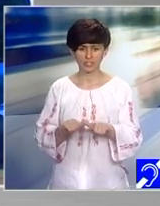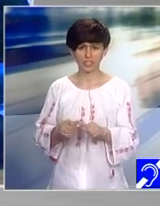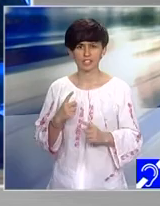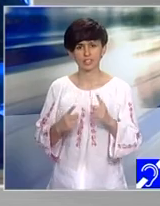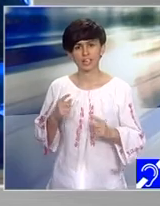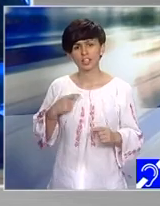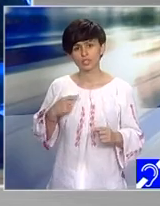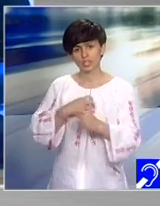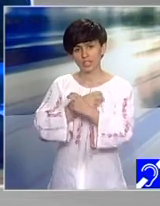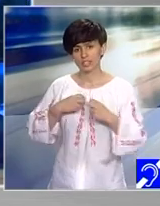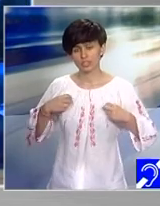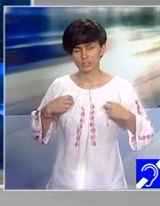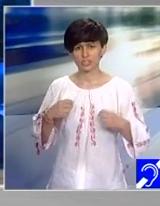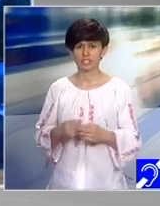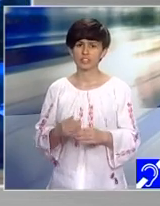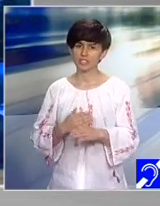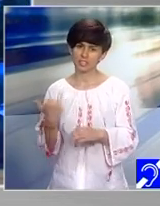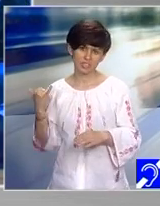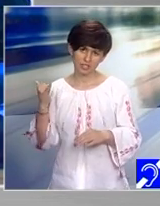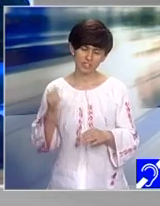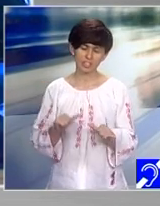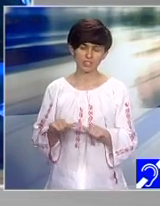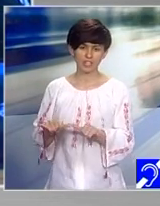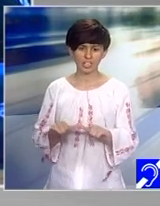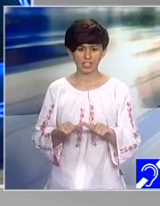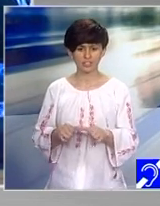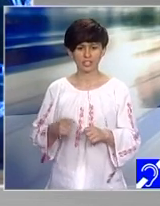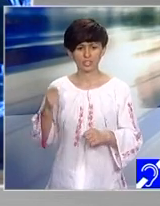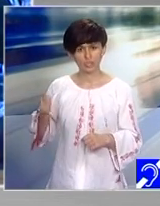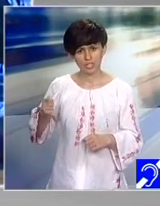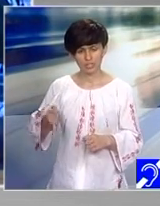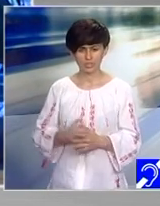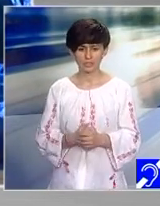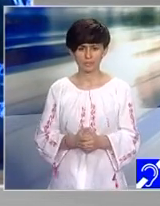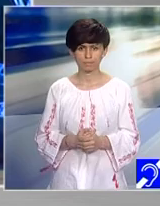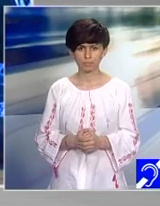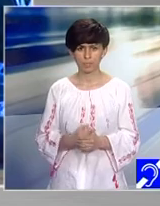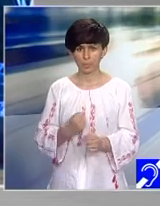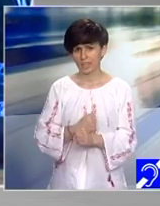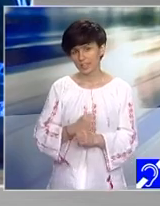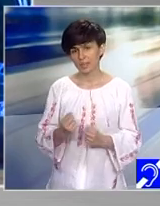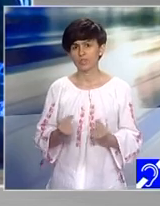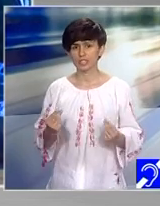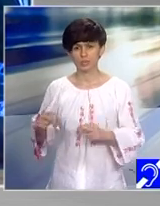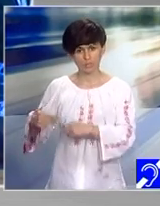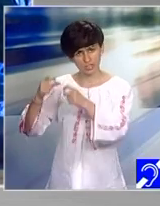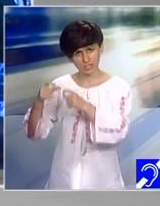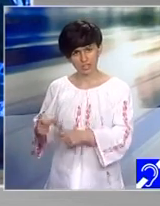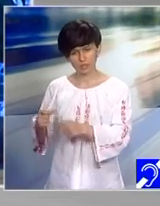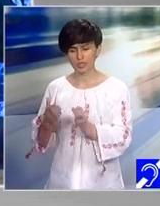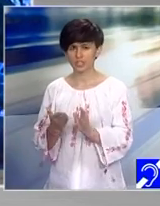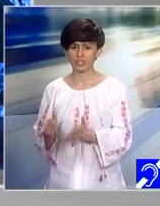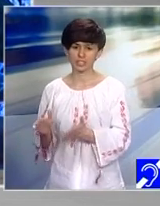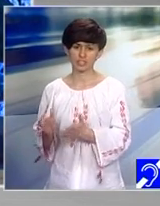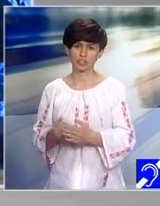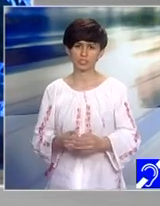judecătorească, dacă sunt în cultură, e gata stagiunea și se închide până la toamnă, și mai departe. Foarte multe domenii încep deja să se gripeze în ce